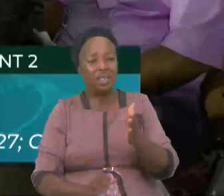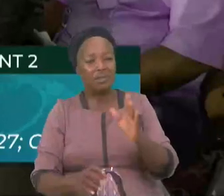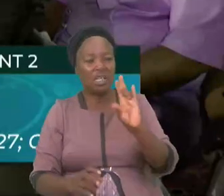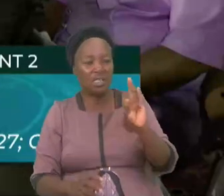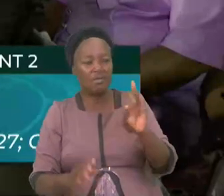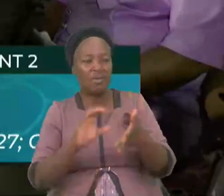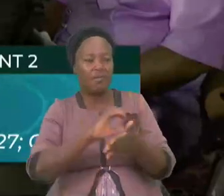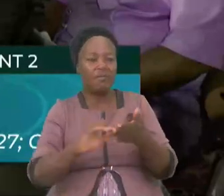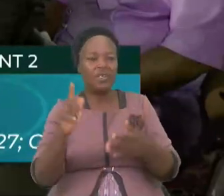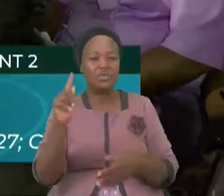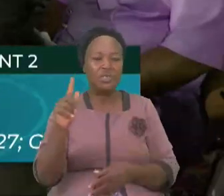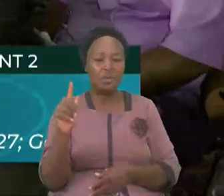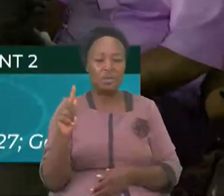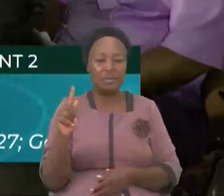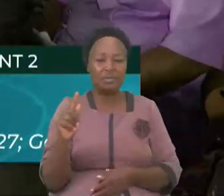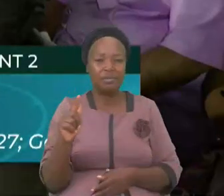Marc 7, 21.